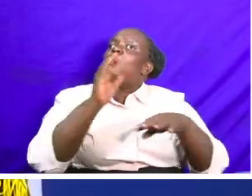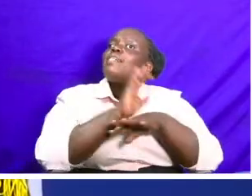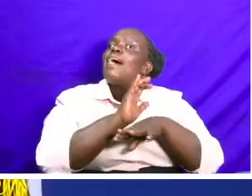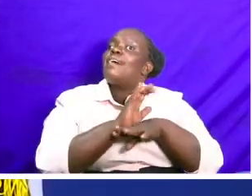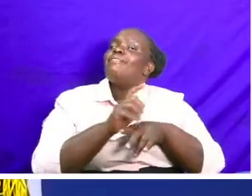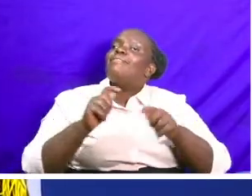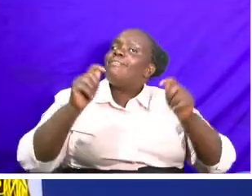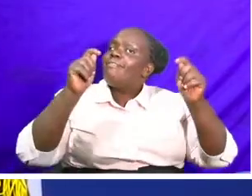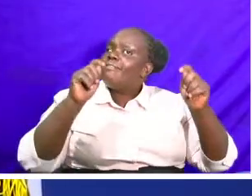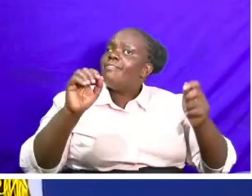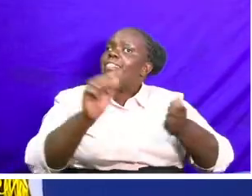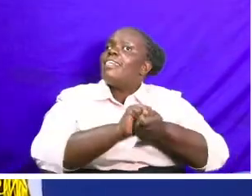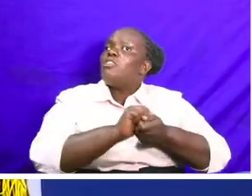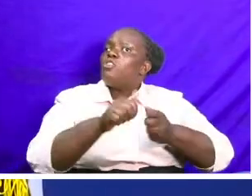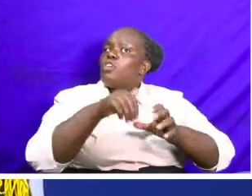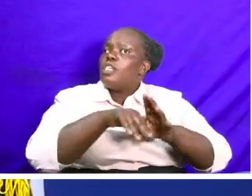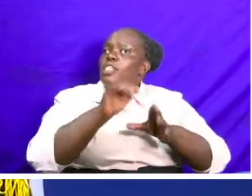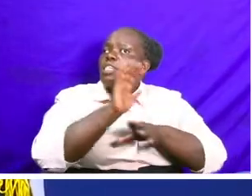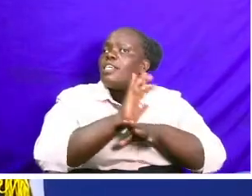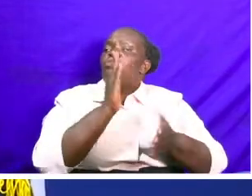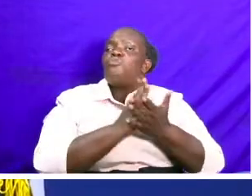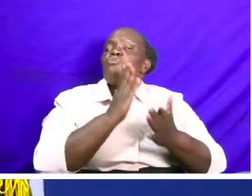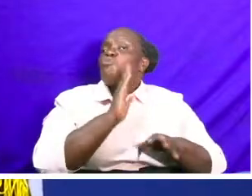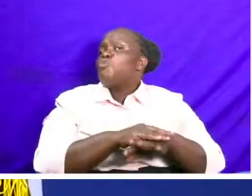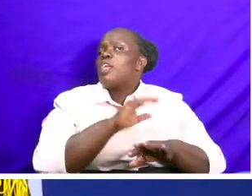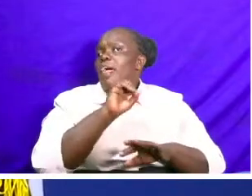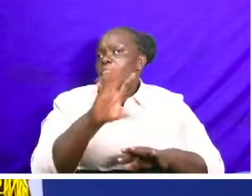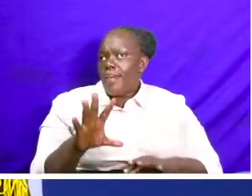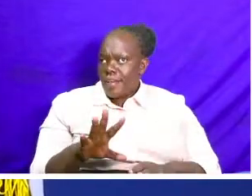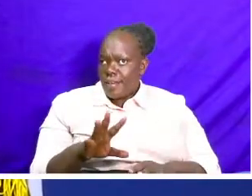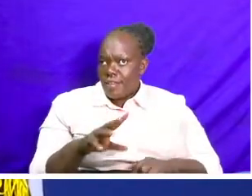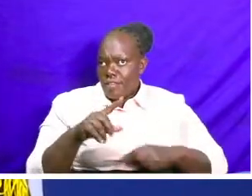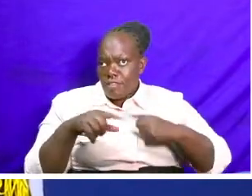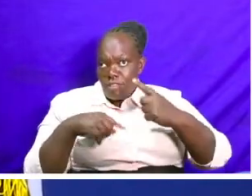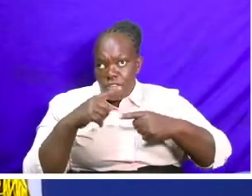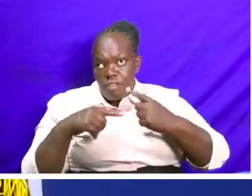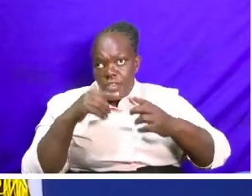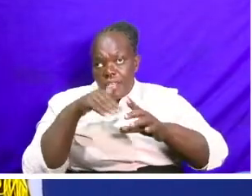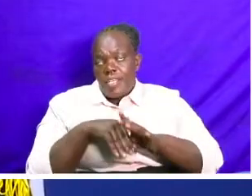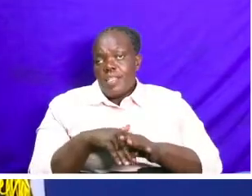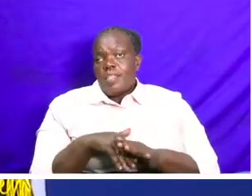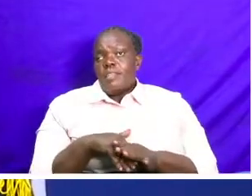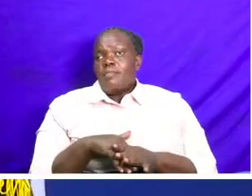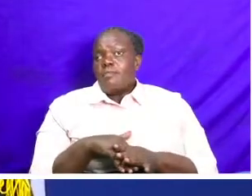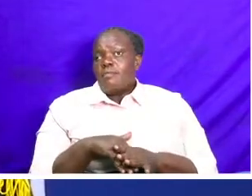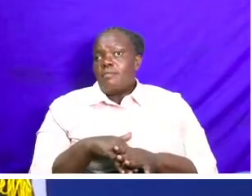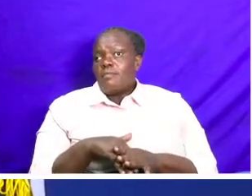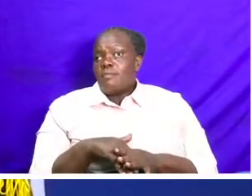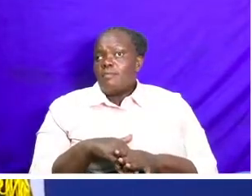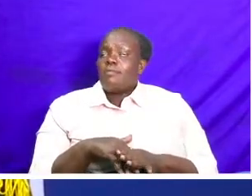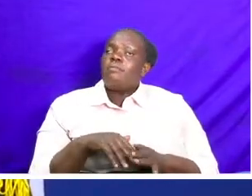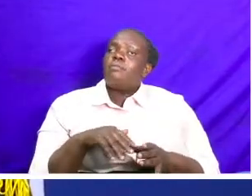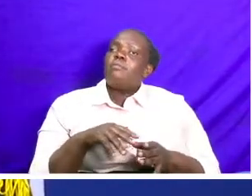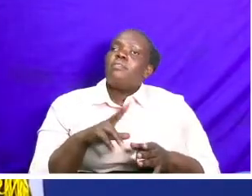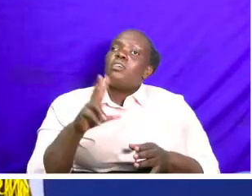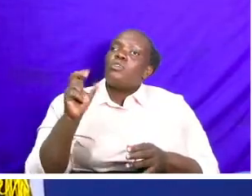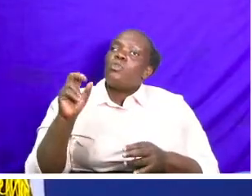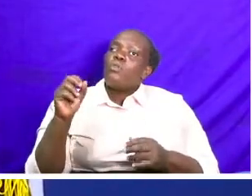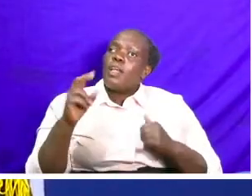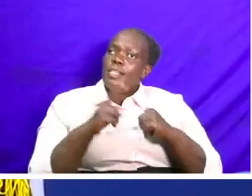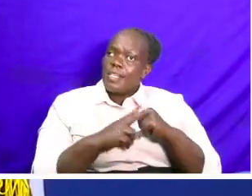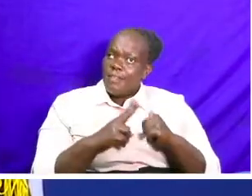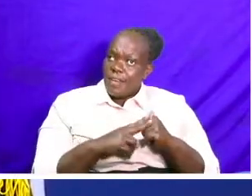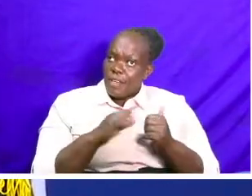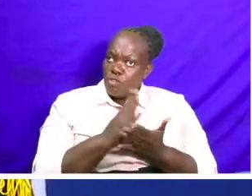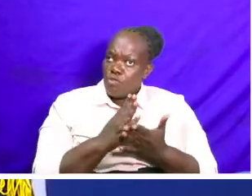vurugu. Hilo sio jambo ambalo linafaa, na tunaona tunapoendelea kufika katika mwaka wa 2027